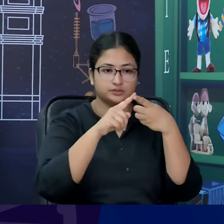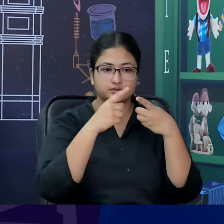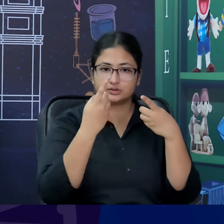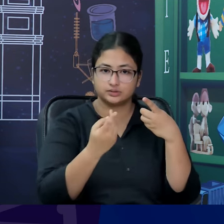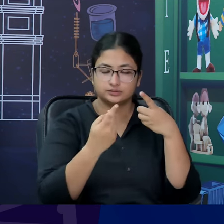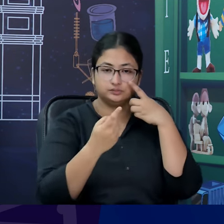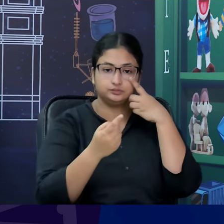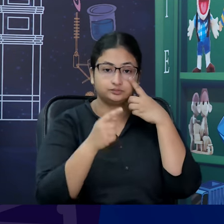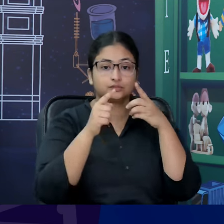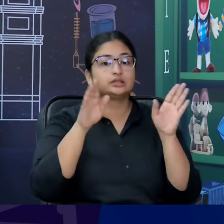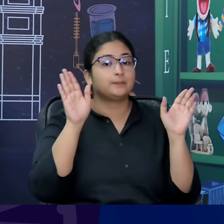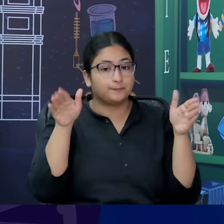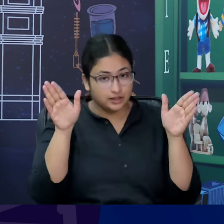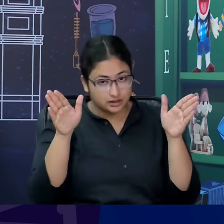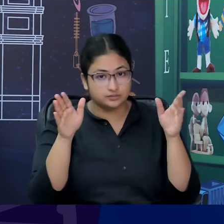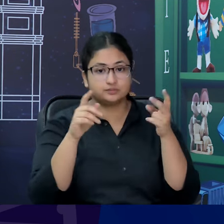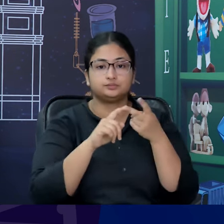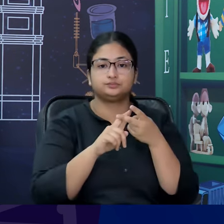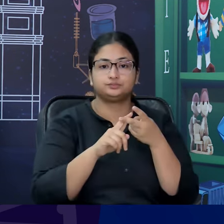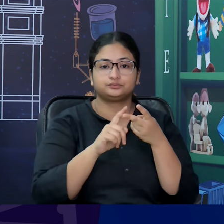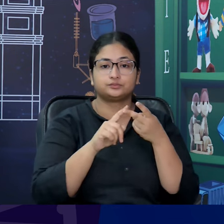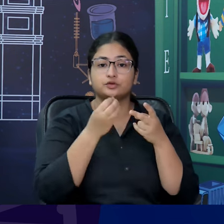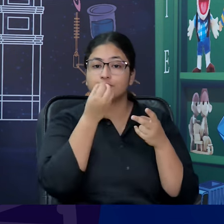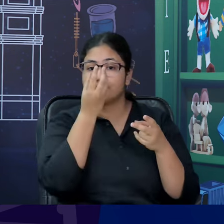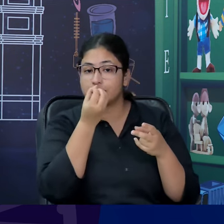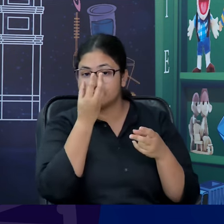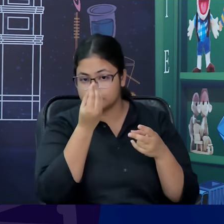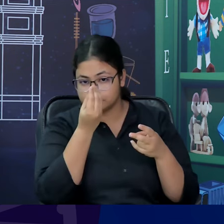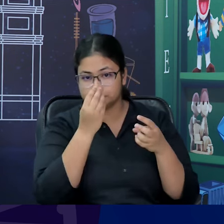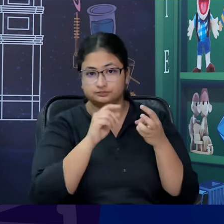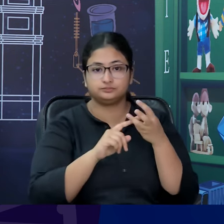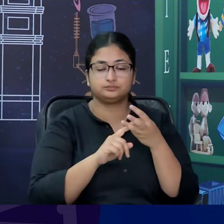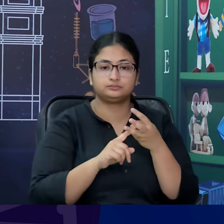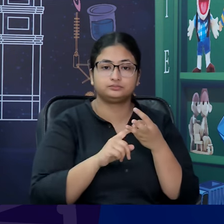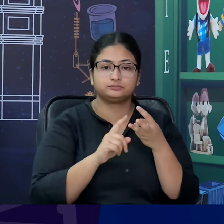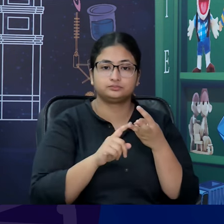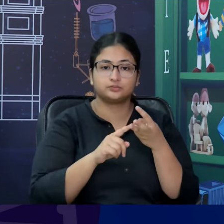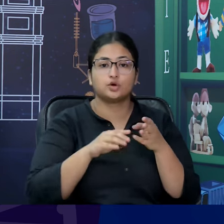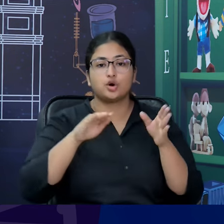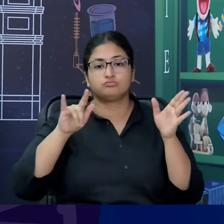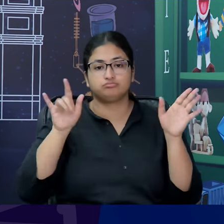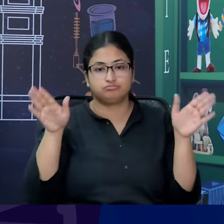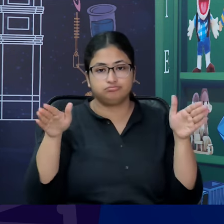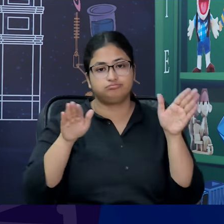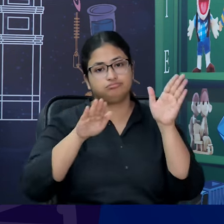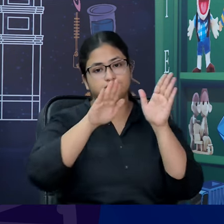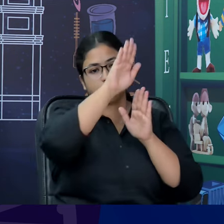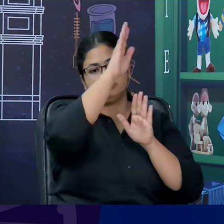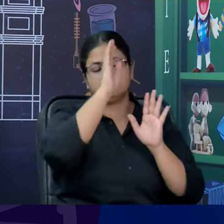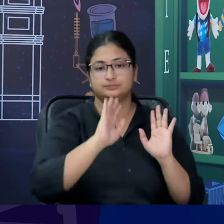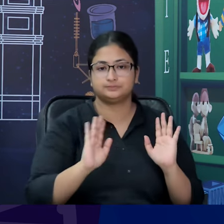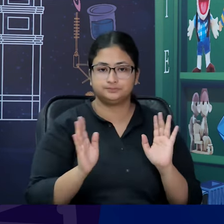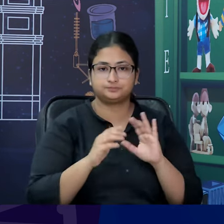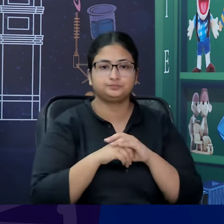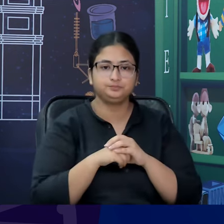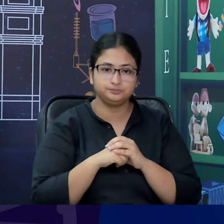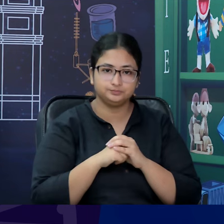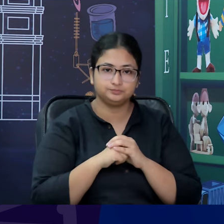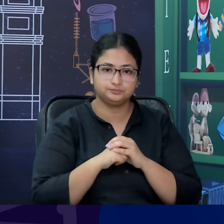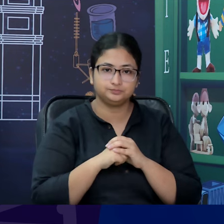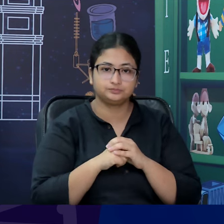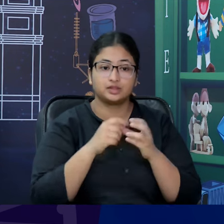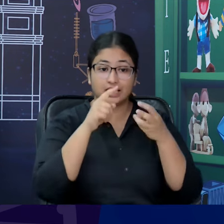हैं देख पा रहे हैं चिड़िया फूल और उड़ान